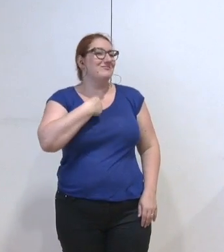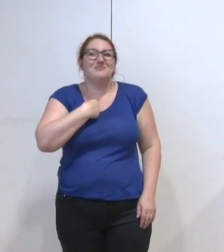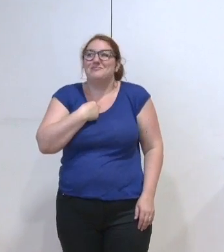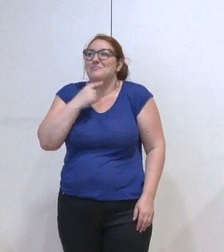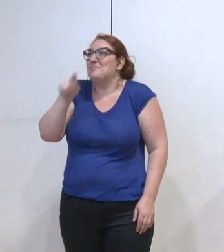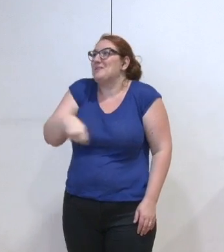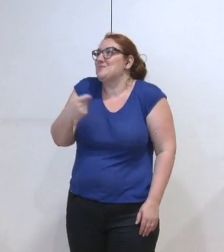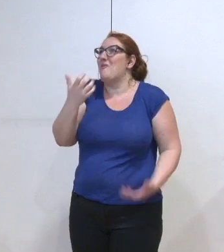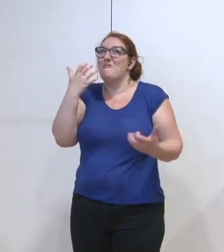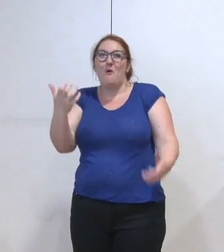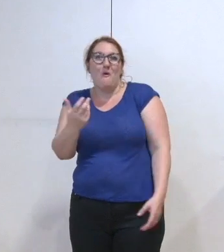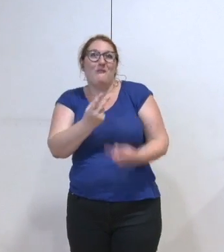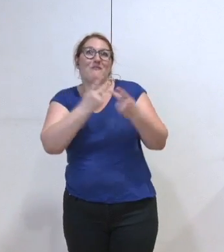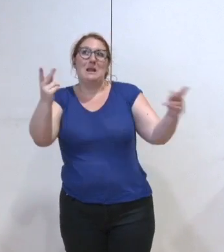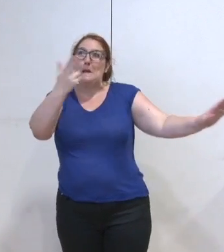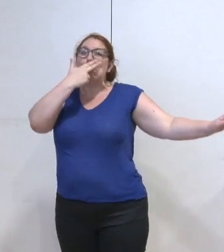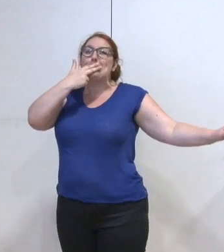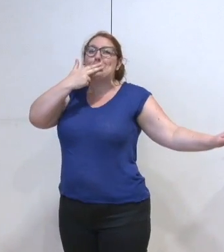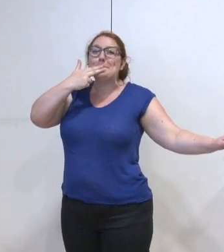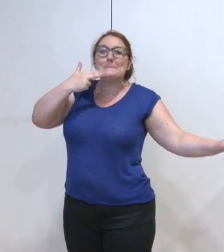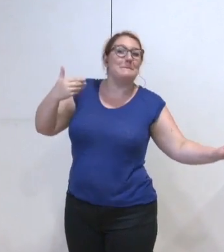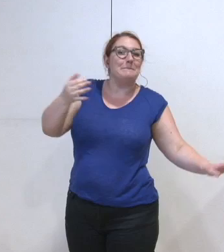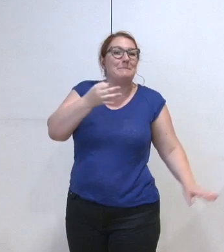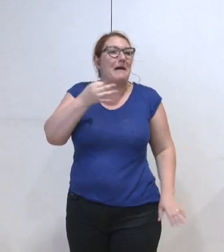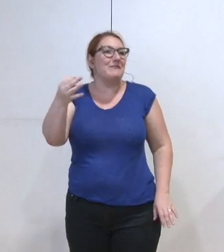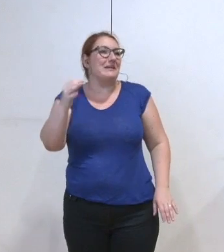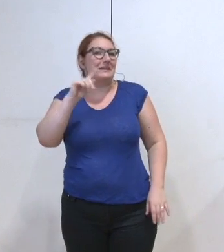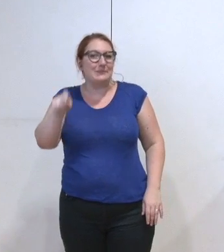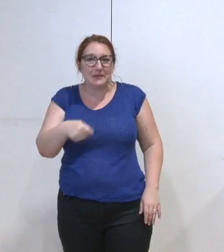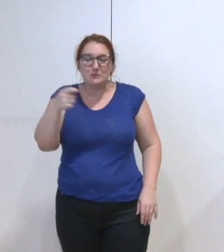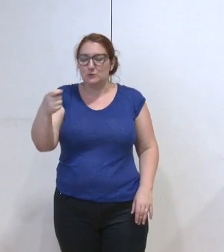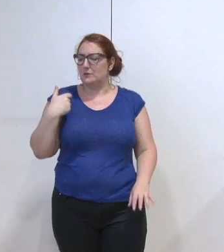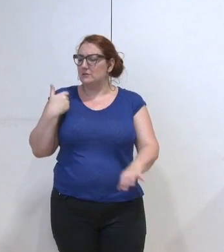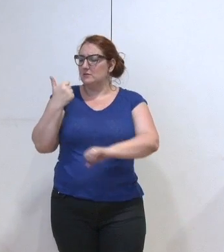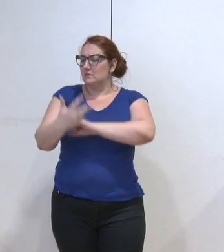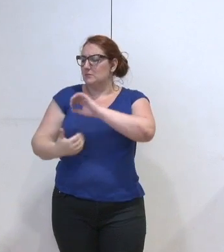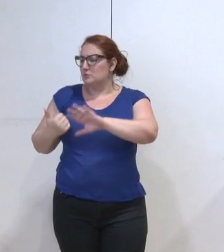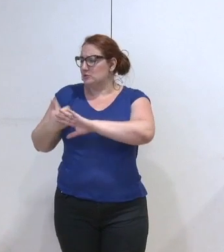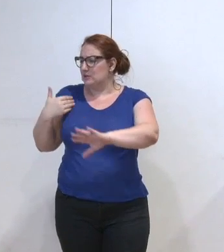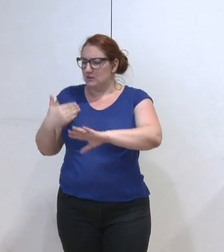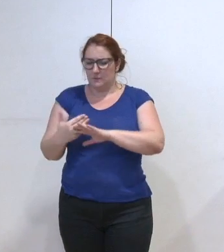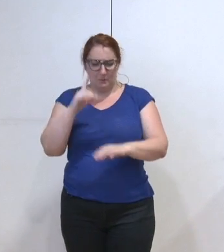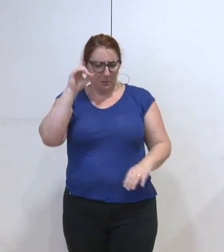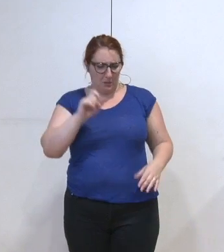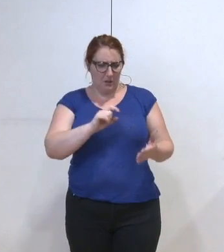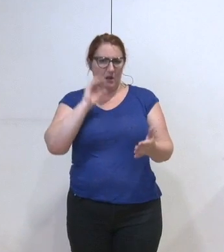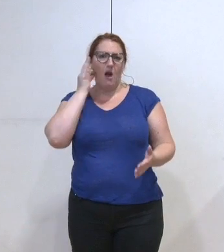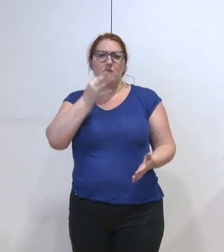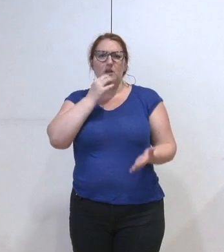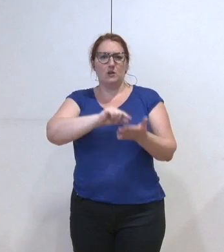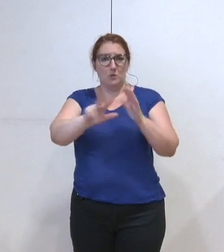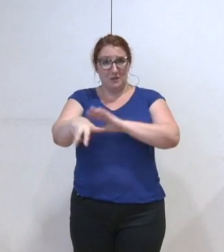propre en prenant un peu de recul on peut voir que l'évolution ces dernières années à partir d'avril 2013 les dépenses de renfort